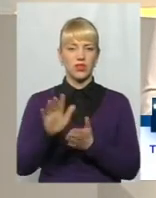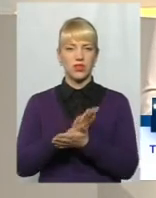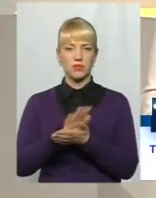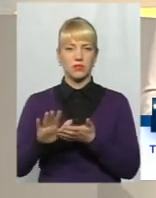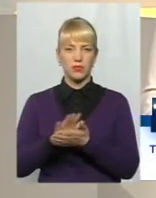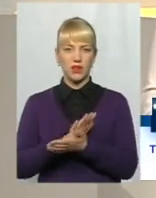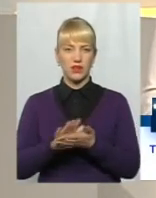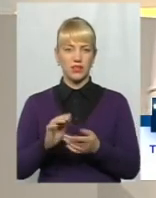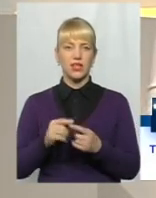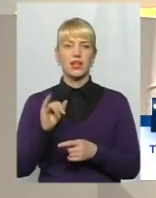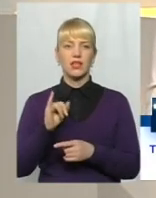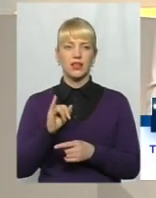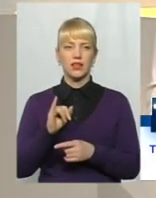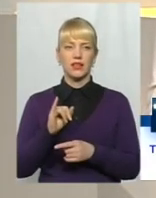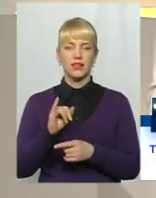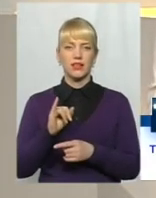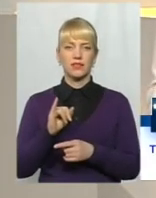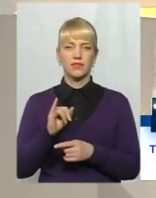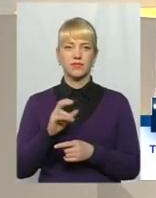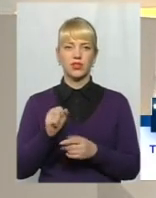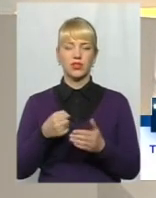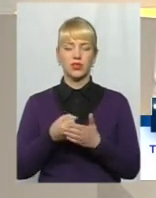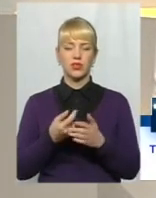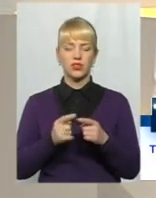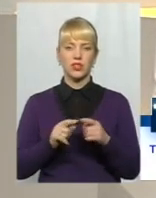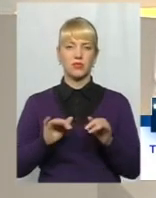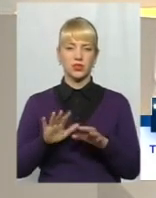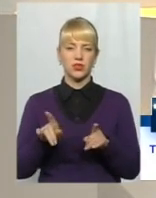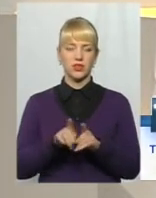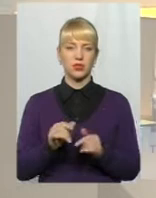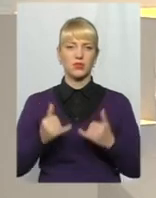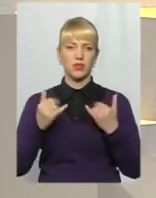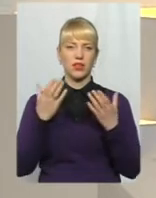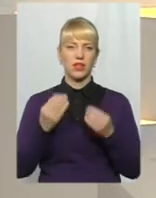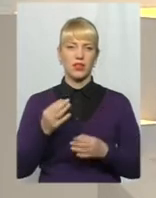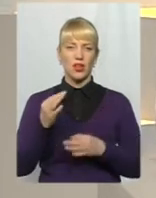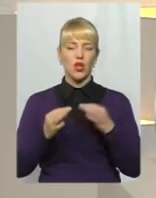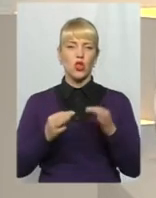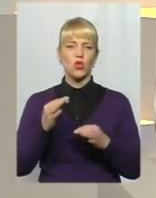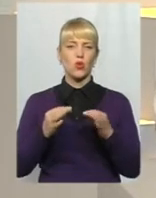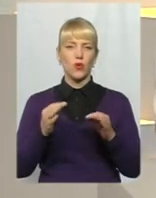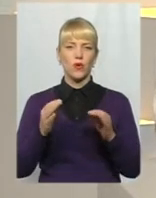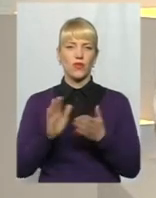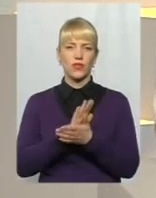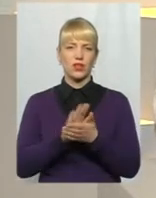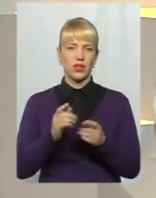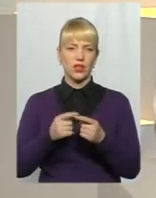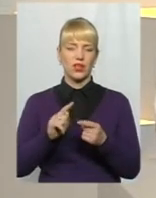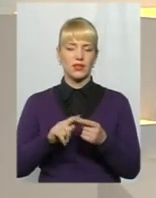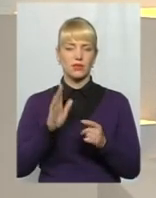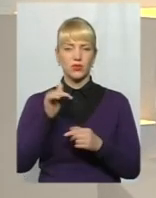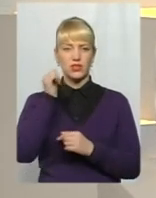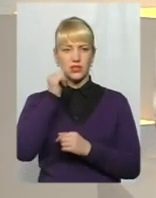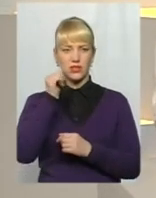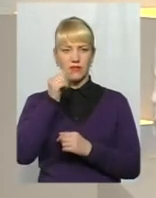І не так до цієї події також приурочують День довкілля, який відбудеться в нас завтра.